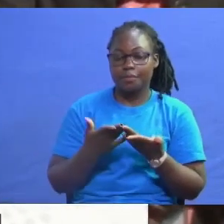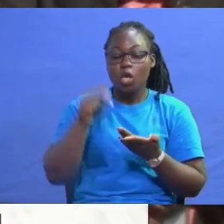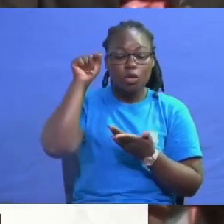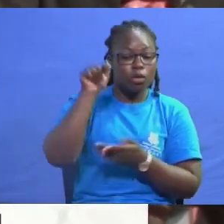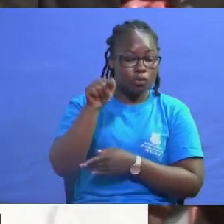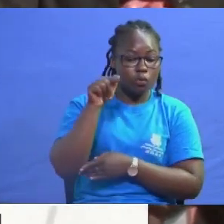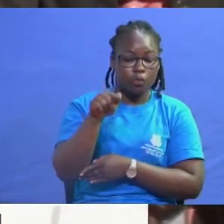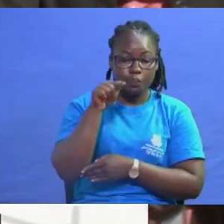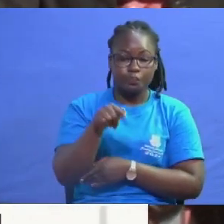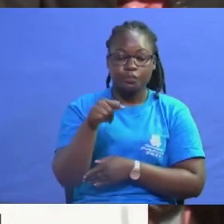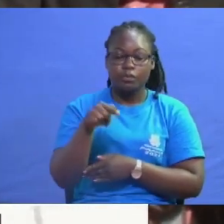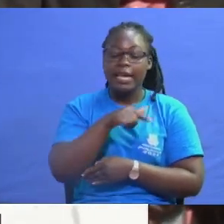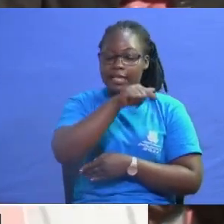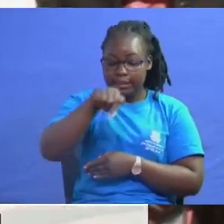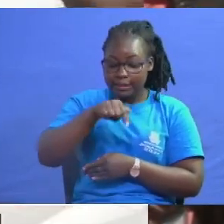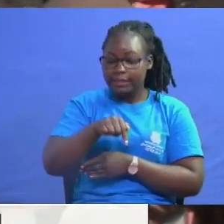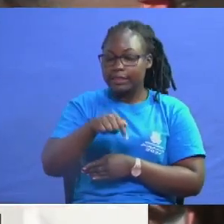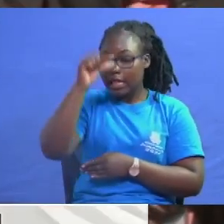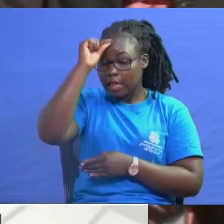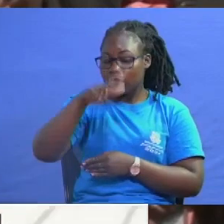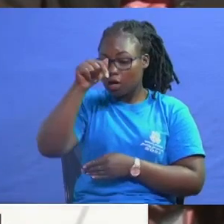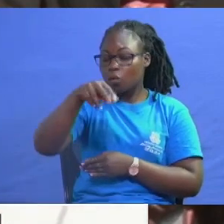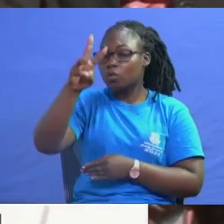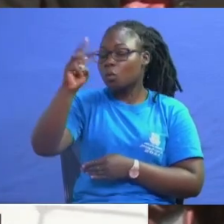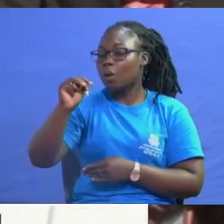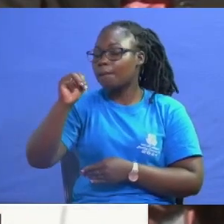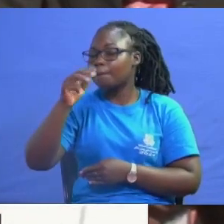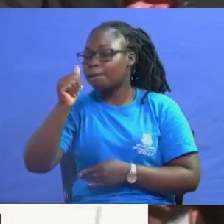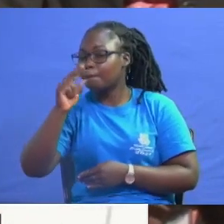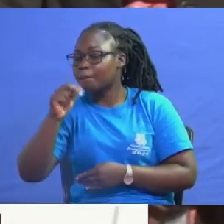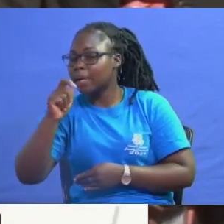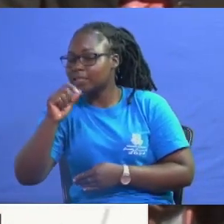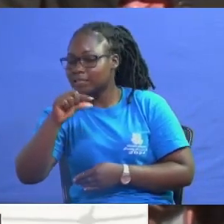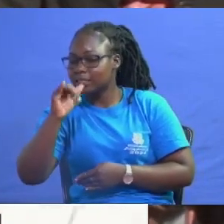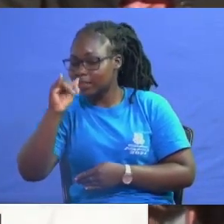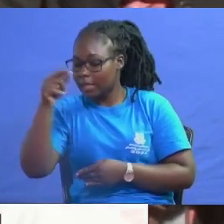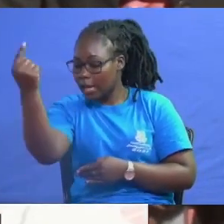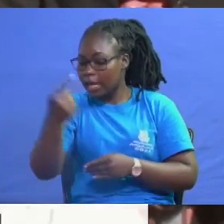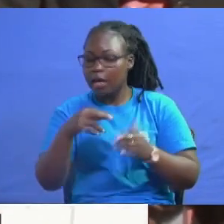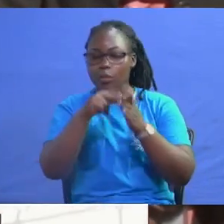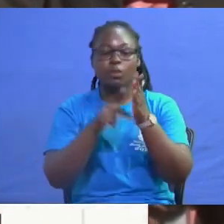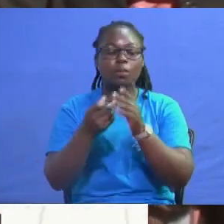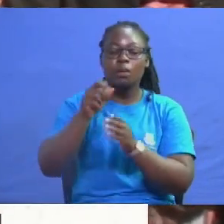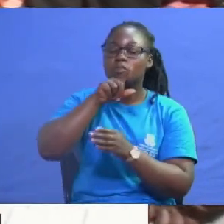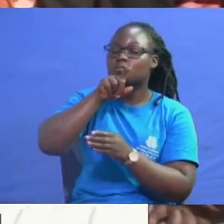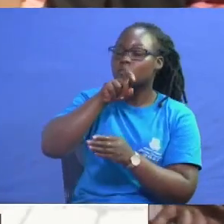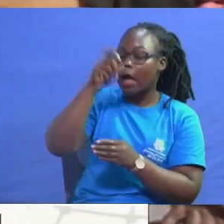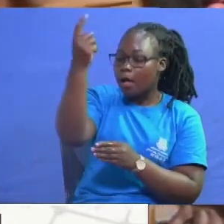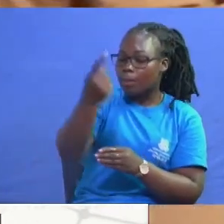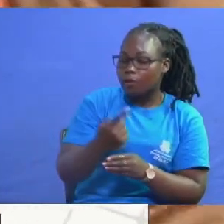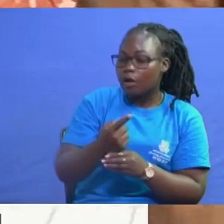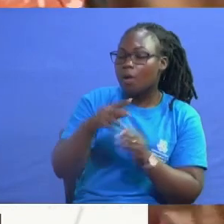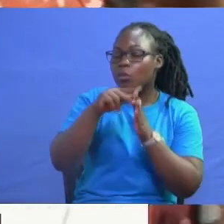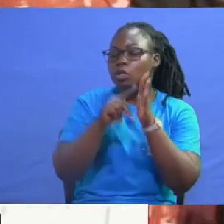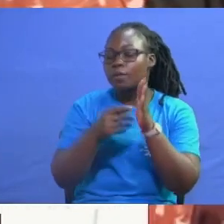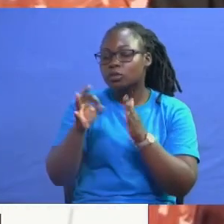Nini, sisi, governor huyu Wamatangi, yalikuja na program ya kuku, akakuja na program